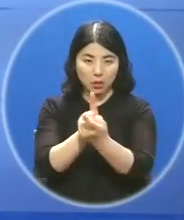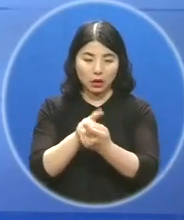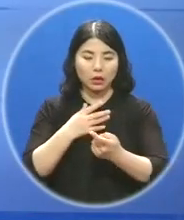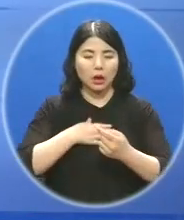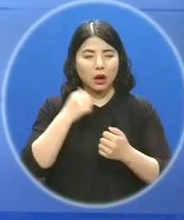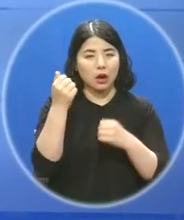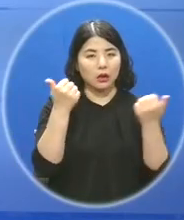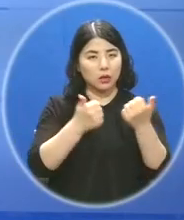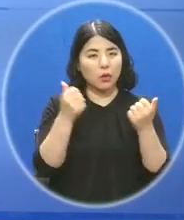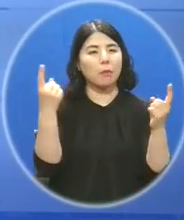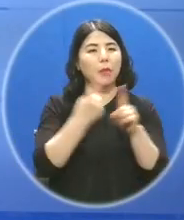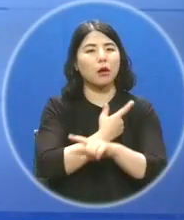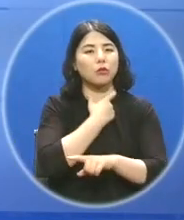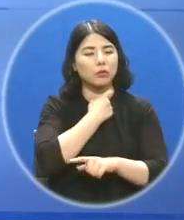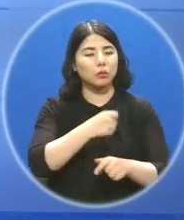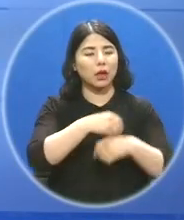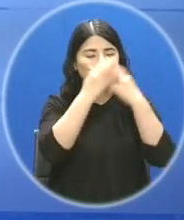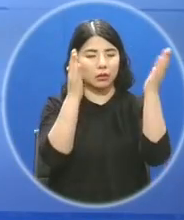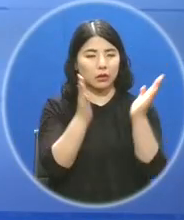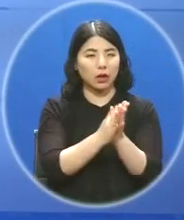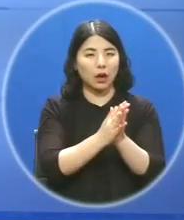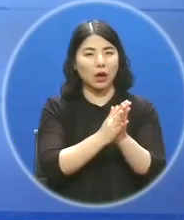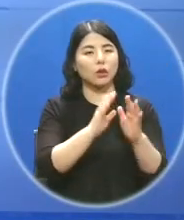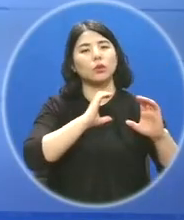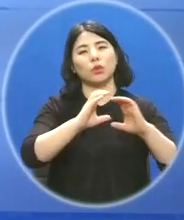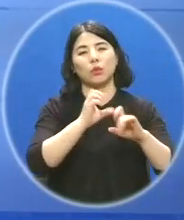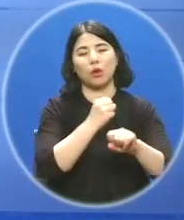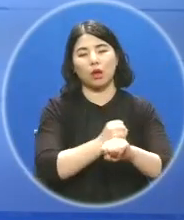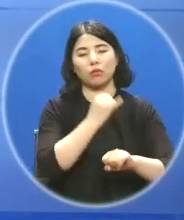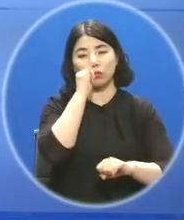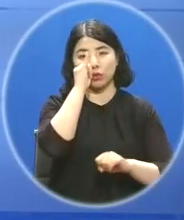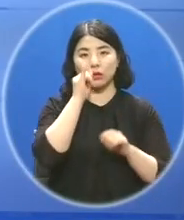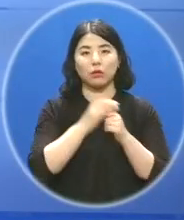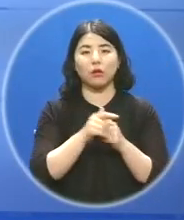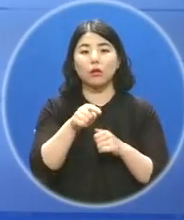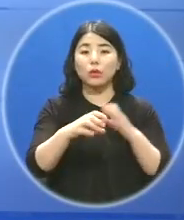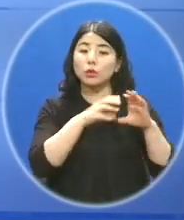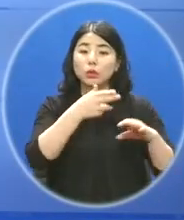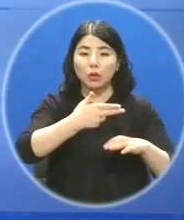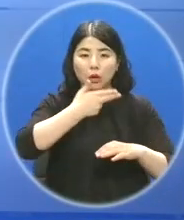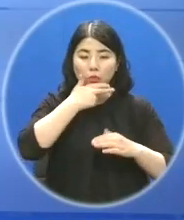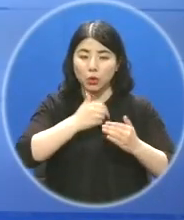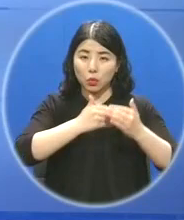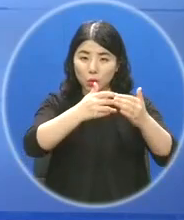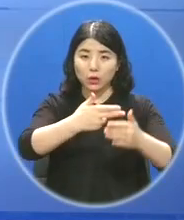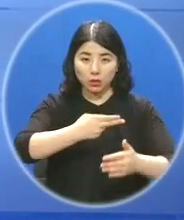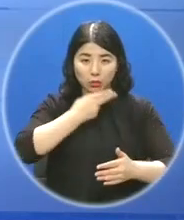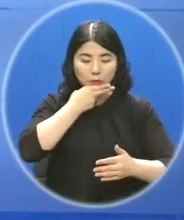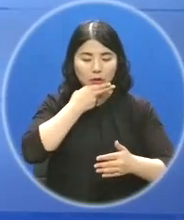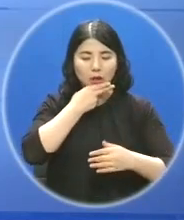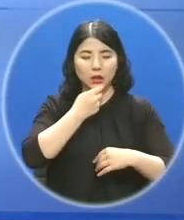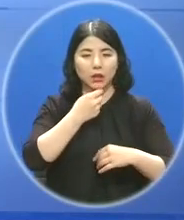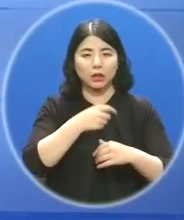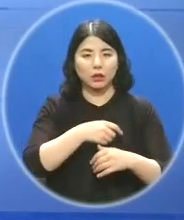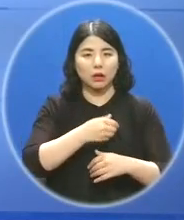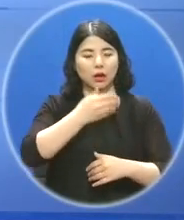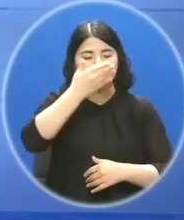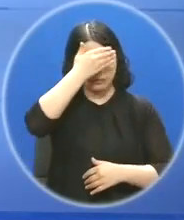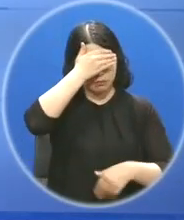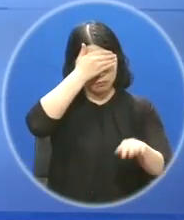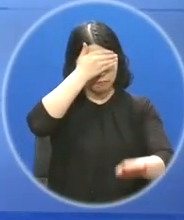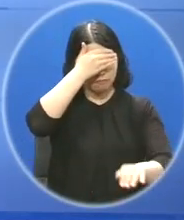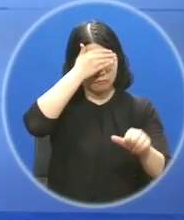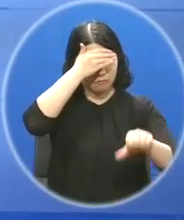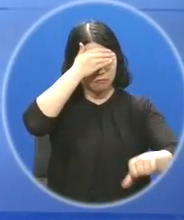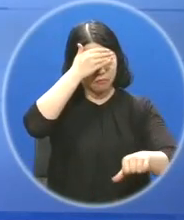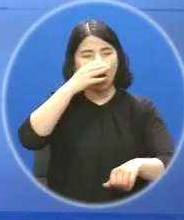의회를 어떻게 바꿔가겠다 이런 것들은 다 이게 소통은 됩니다. 이런 소통이 없이 과정이 없이 그냥 깜깜이 선거 이런 것들은